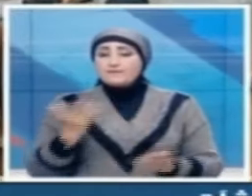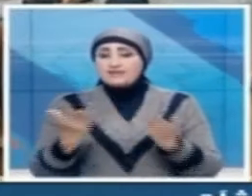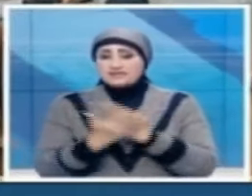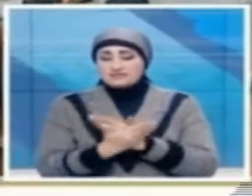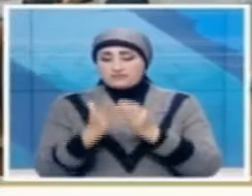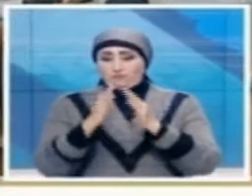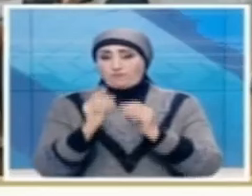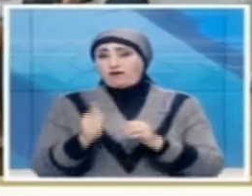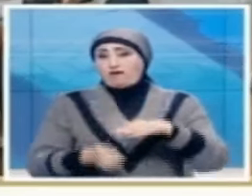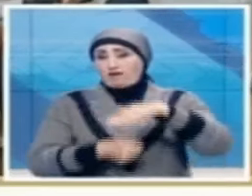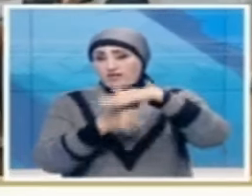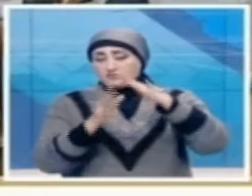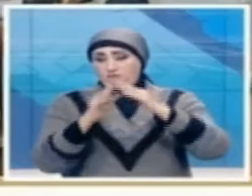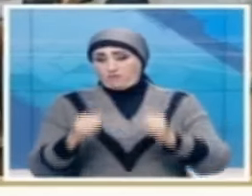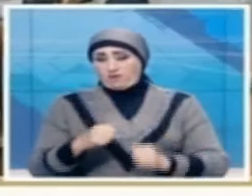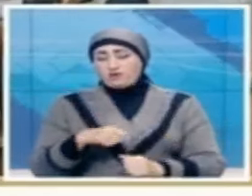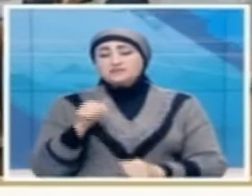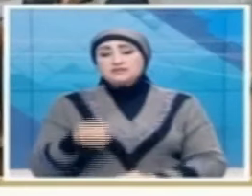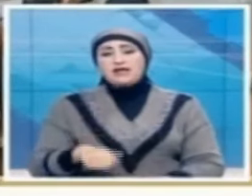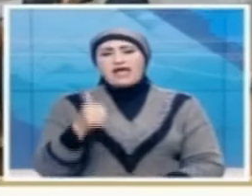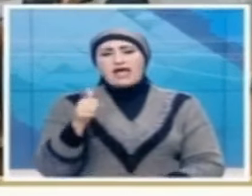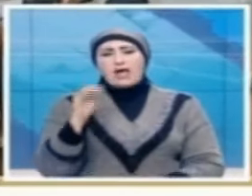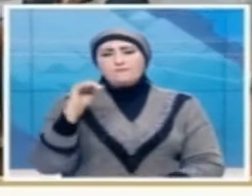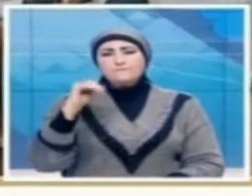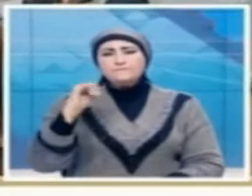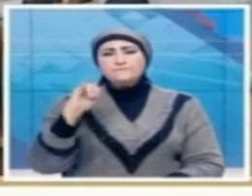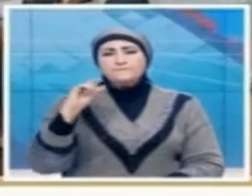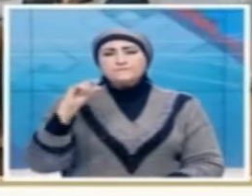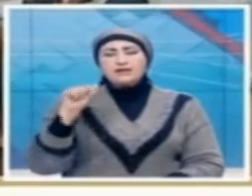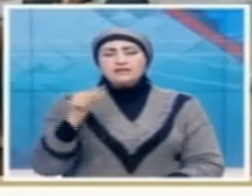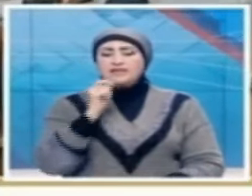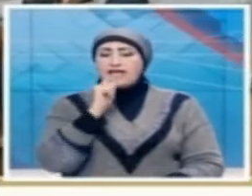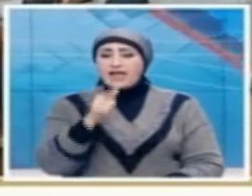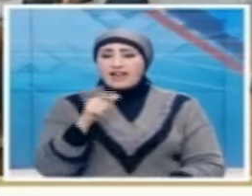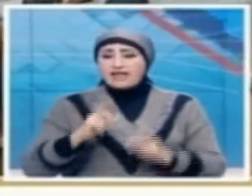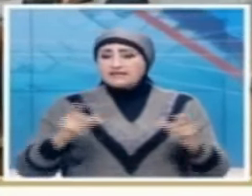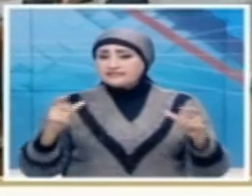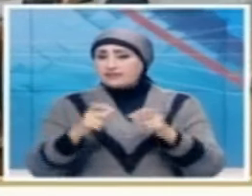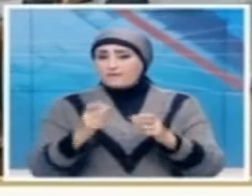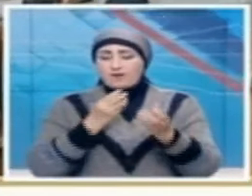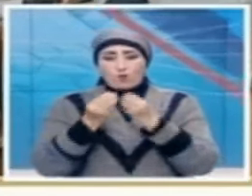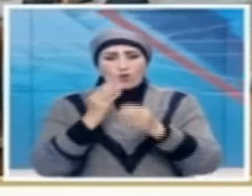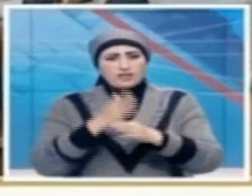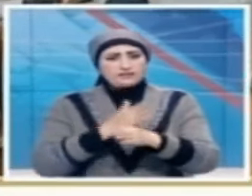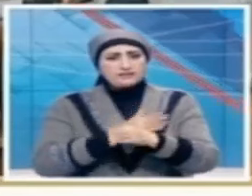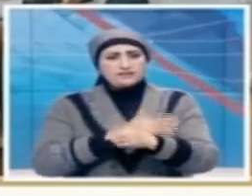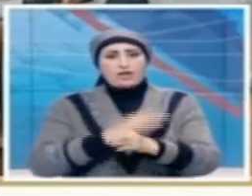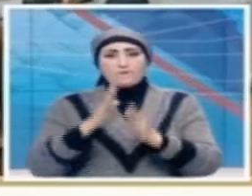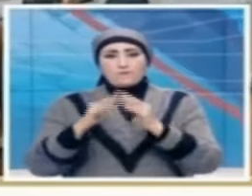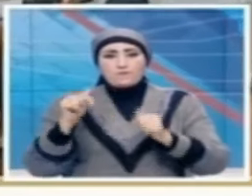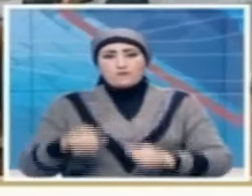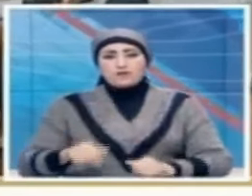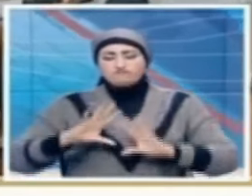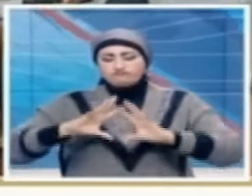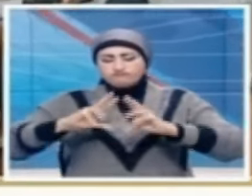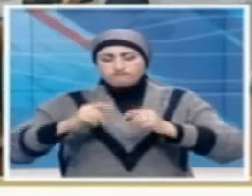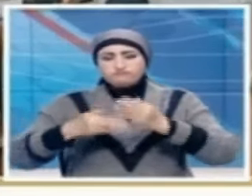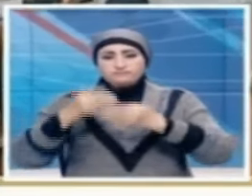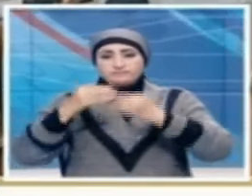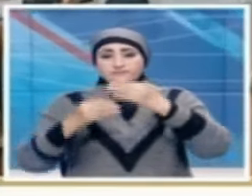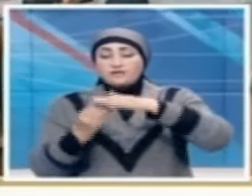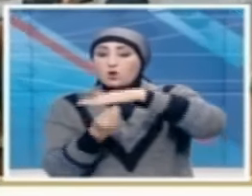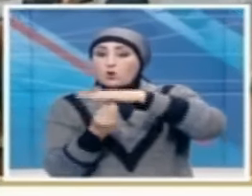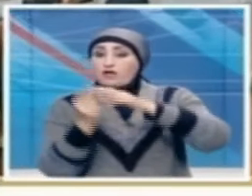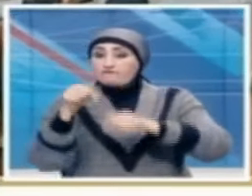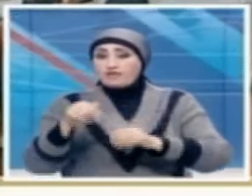الجمهورية المستشار أحمد فهمي صرح بأن الاجتماع تناول جهود الدولة لتطوير منشآت التعليم العالي في